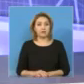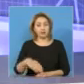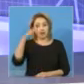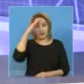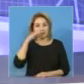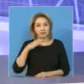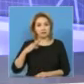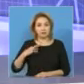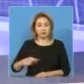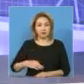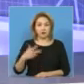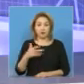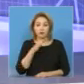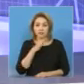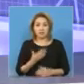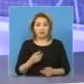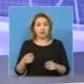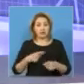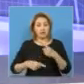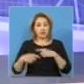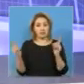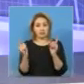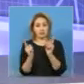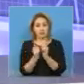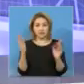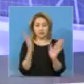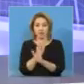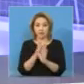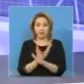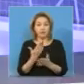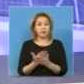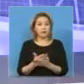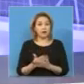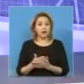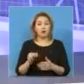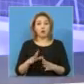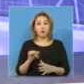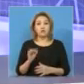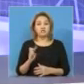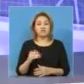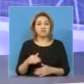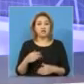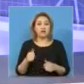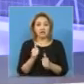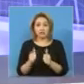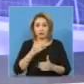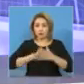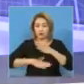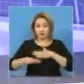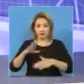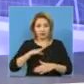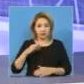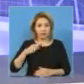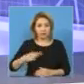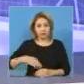Әкес мен баласы 30 жылдан кейін қайтаға ұшты. Тағдыр сынына төтеп берген қосжан қазір әр сәтті қуанышқа балайды.